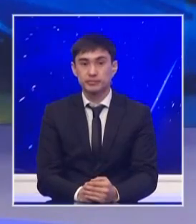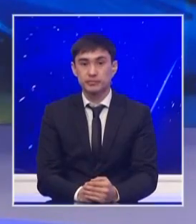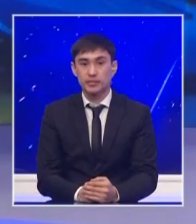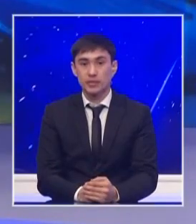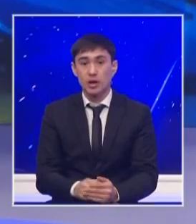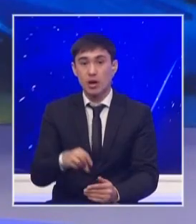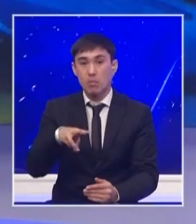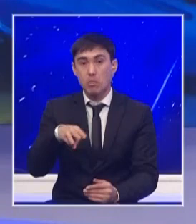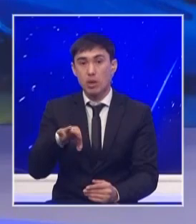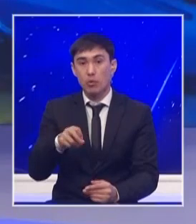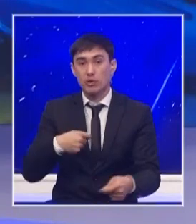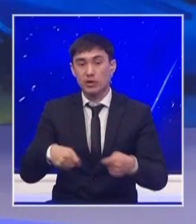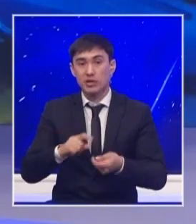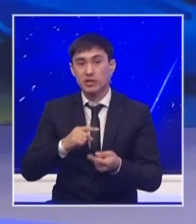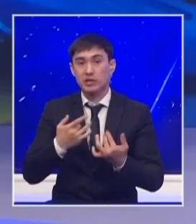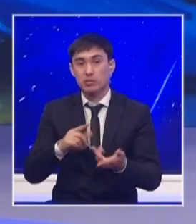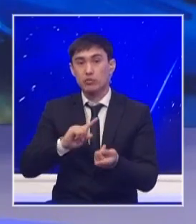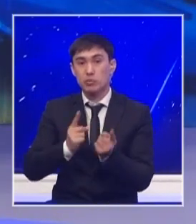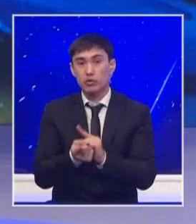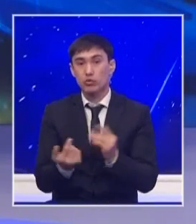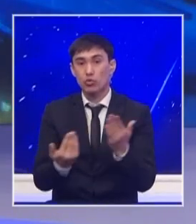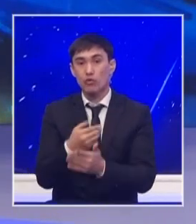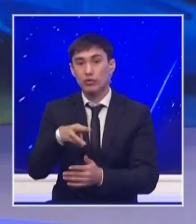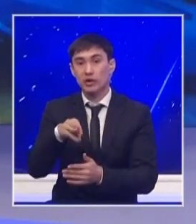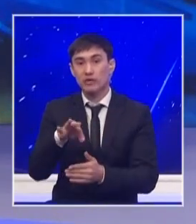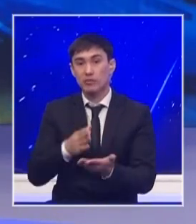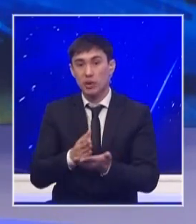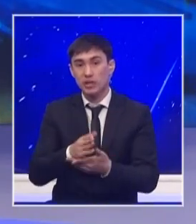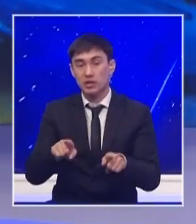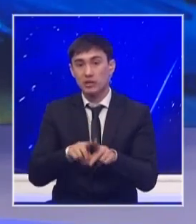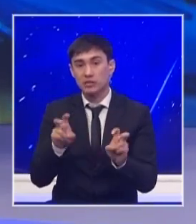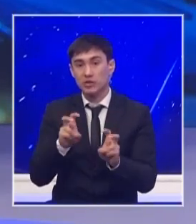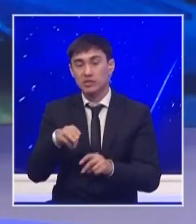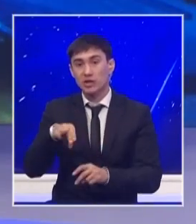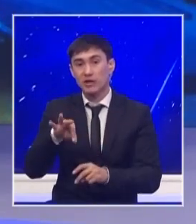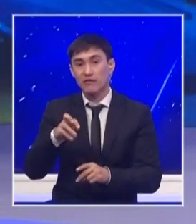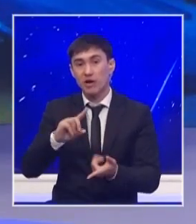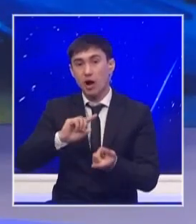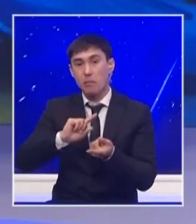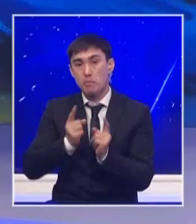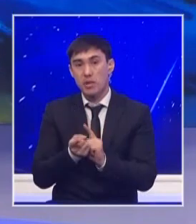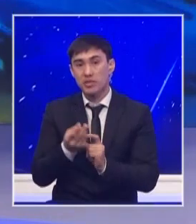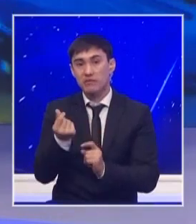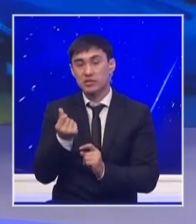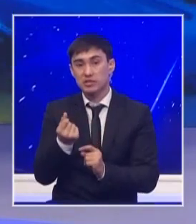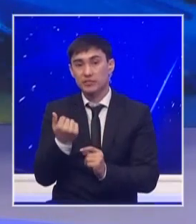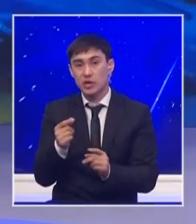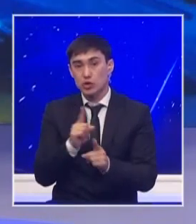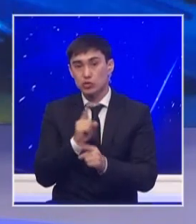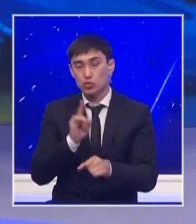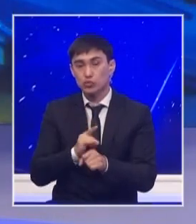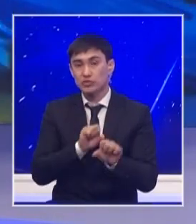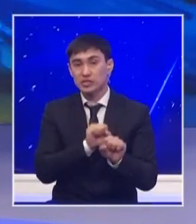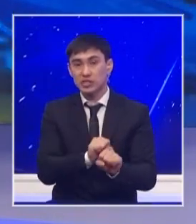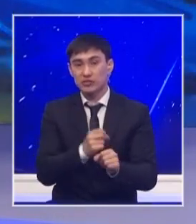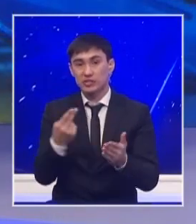монопольные рынки требуют перехода к новой тарифной политике так называемый тариф в обмен на инвестиции ведь искусственное